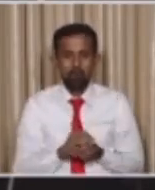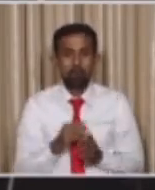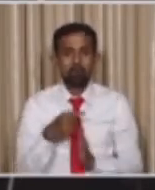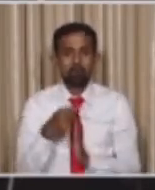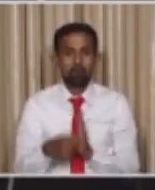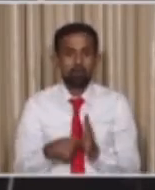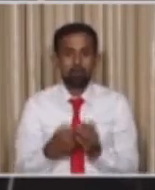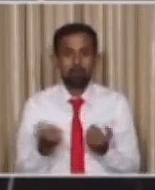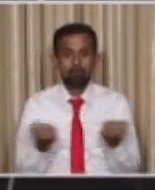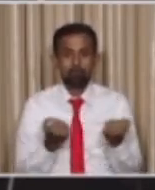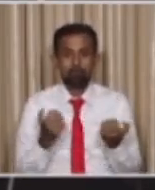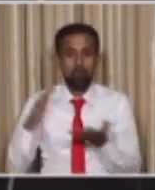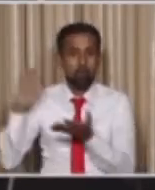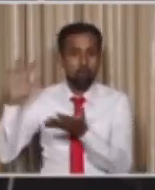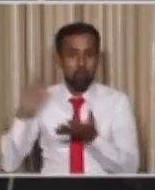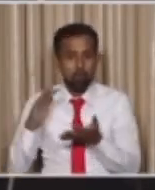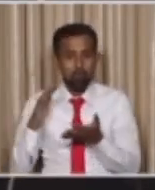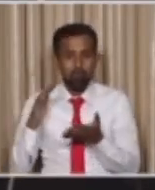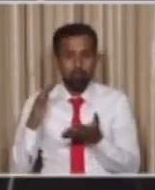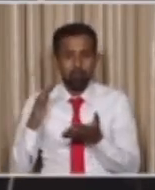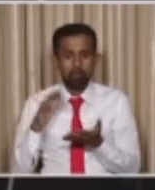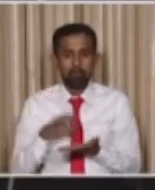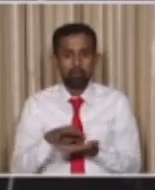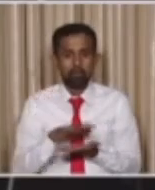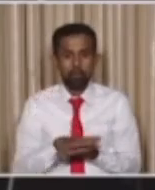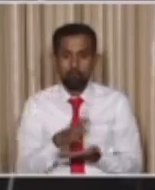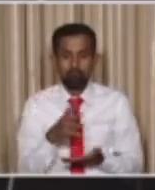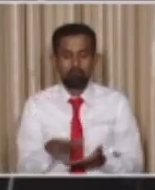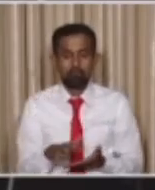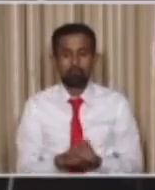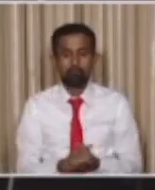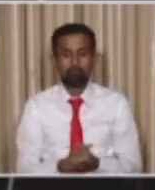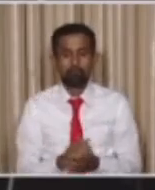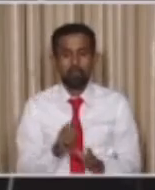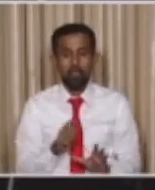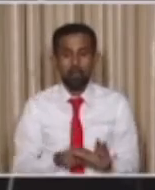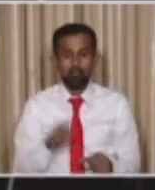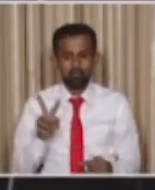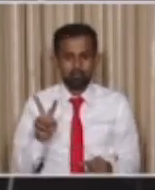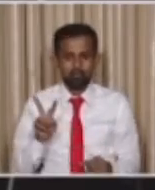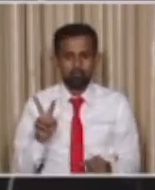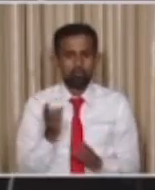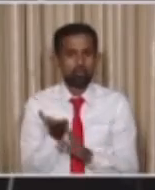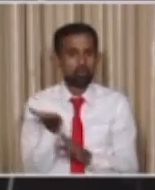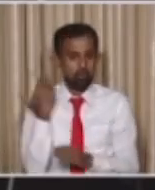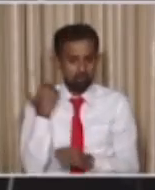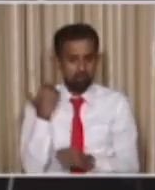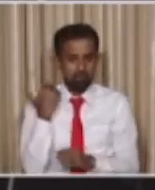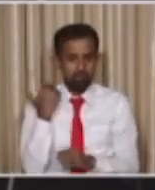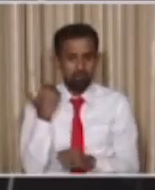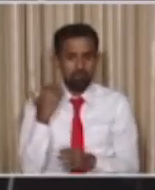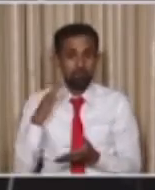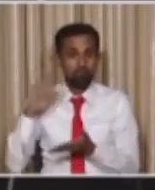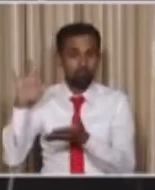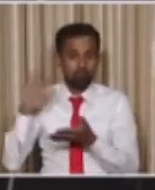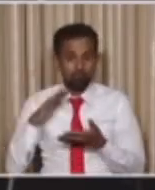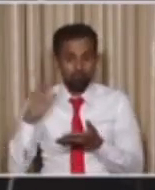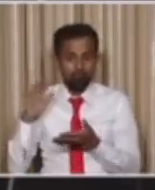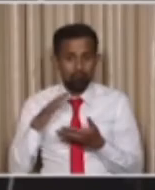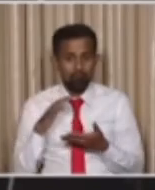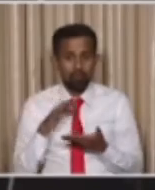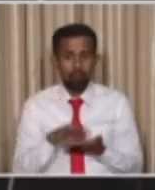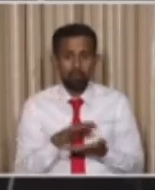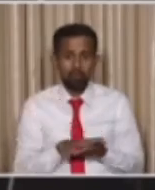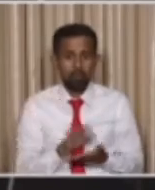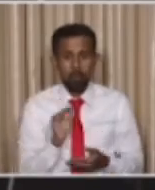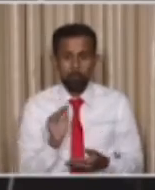लंकाव वाहन आनयने किरीम सदा दिन तीरने गुद्ध दिखट इतर का अब वाहन आनयने तीरने